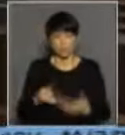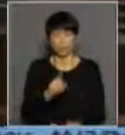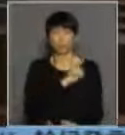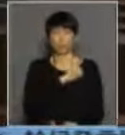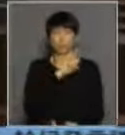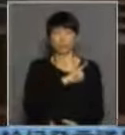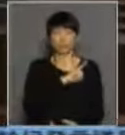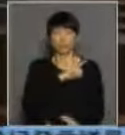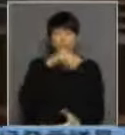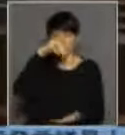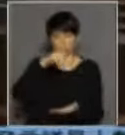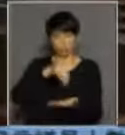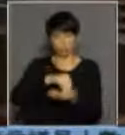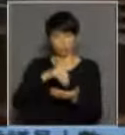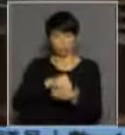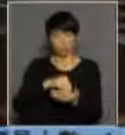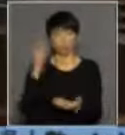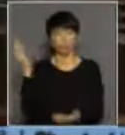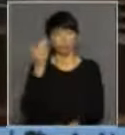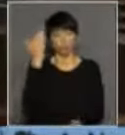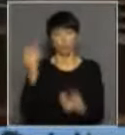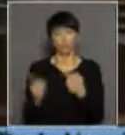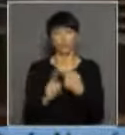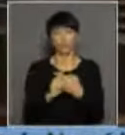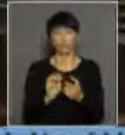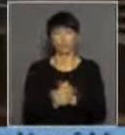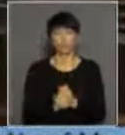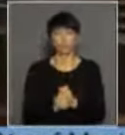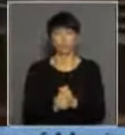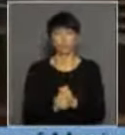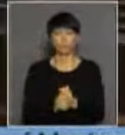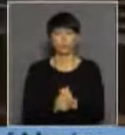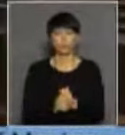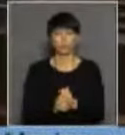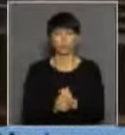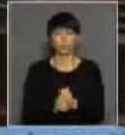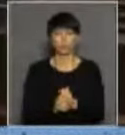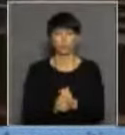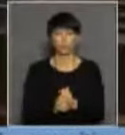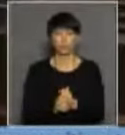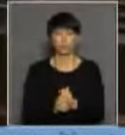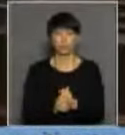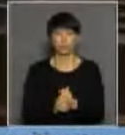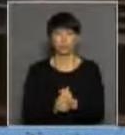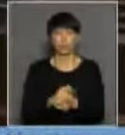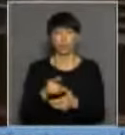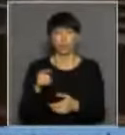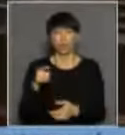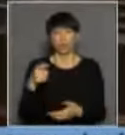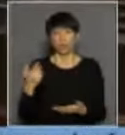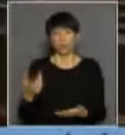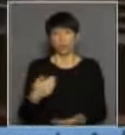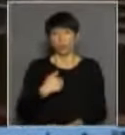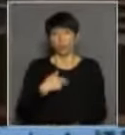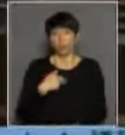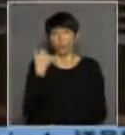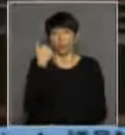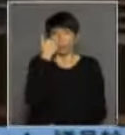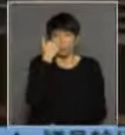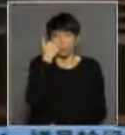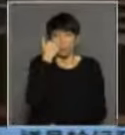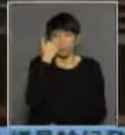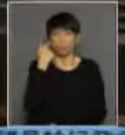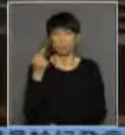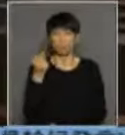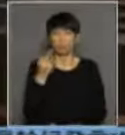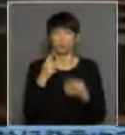一個冒險來。但是當然我這樣說法，我完全不是說涼薄地呢是否認黃維基先生這麼多